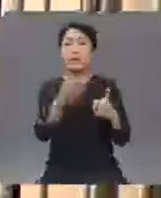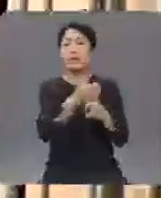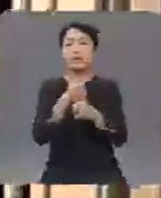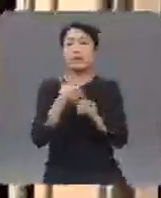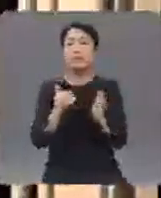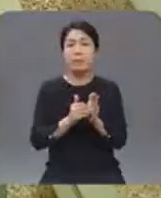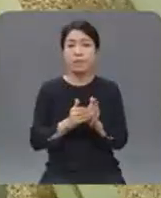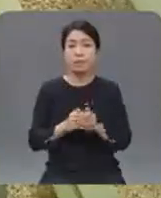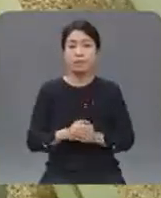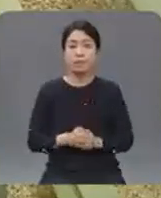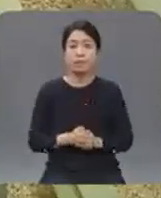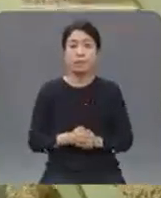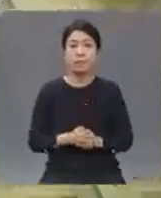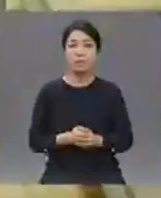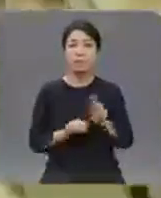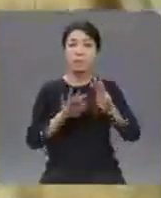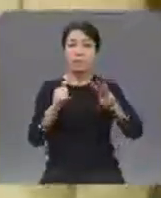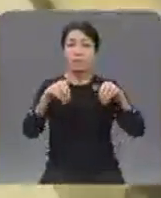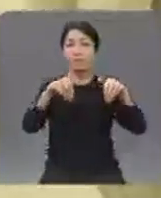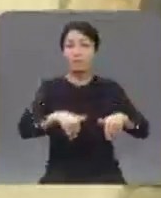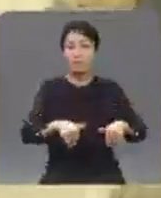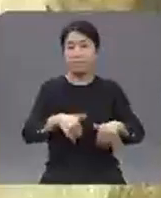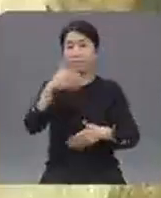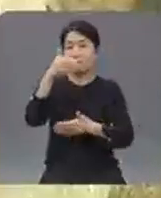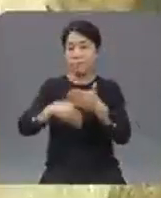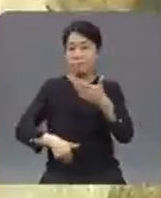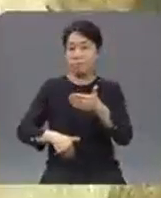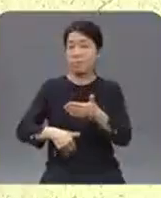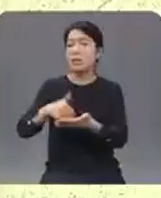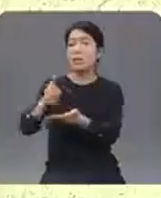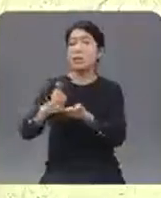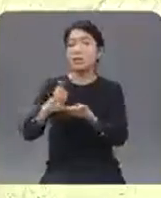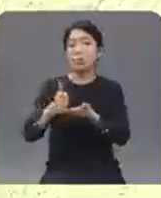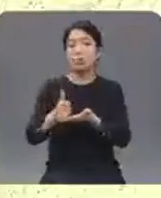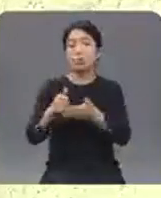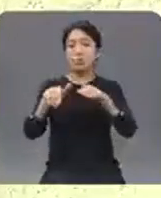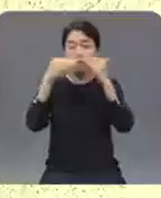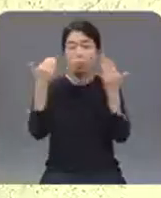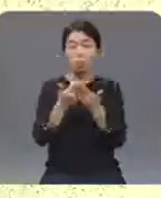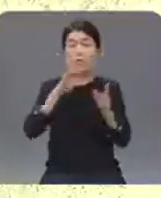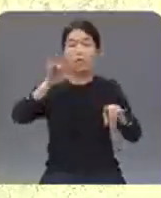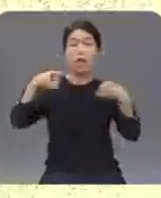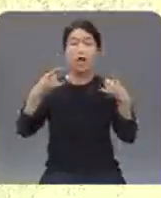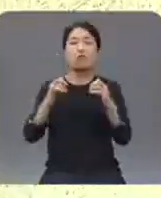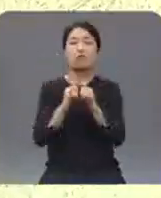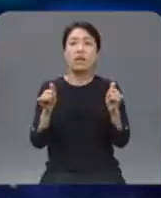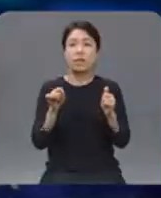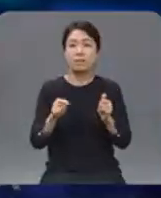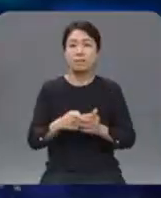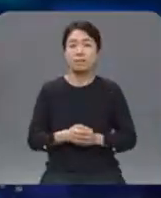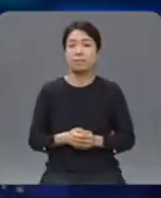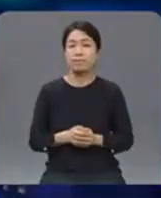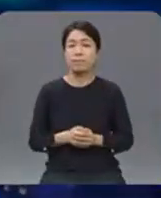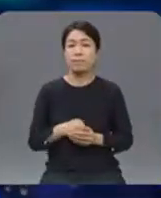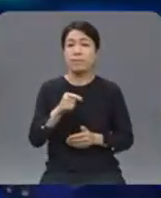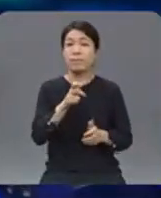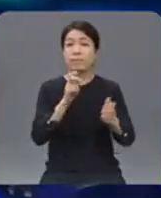검거됐습니다 3명은 종업원 나머지는 손님으로 모두 태국 국적이었습니다 해당